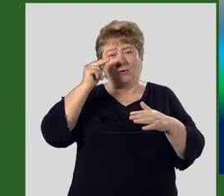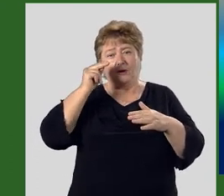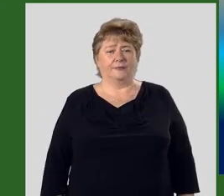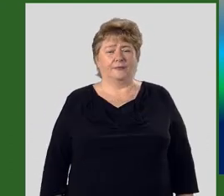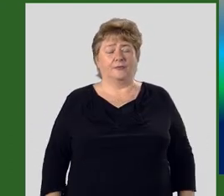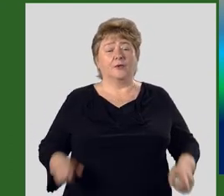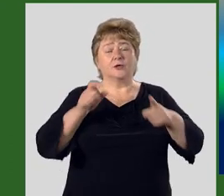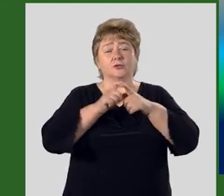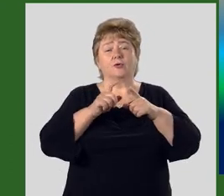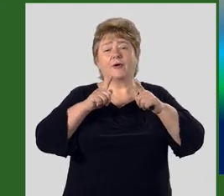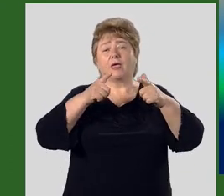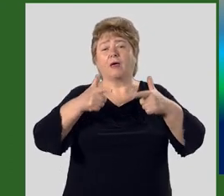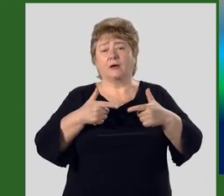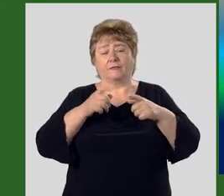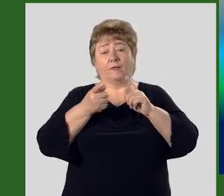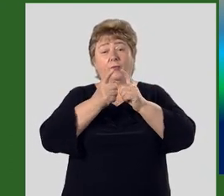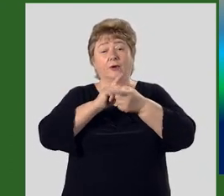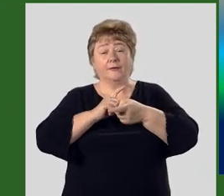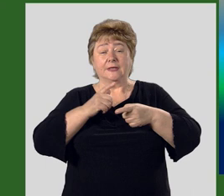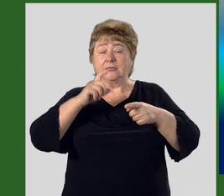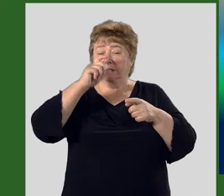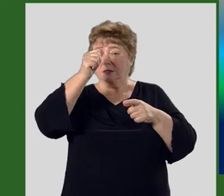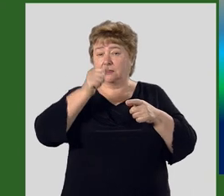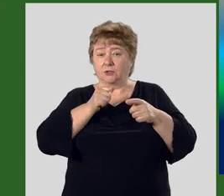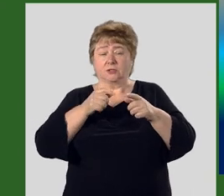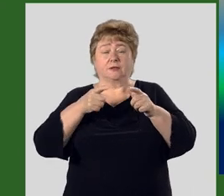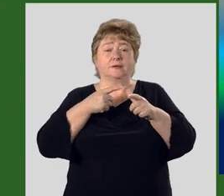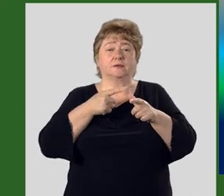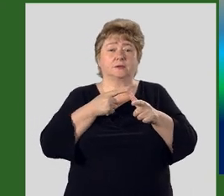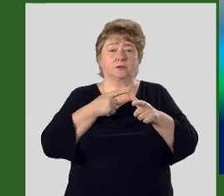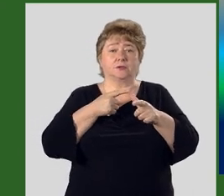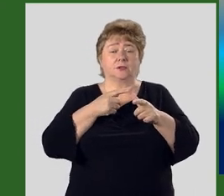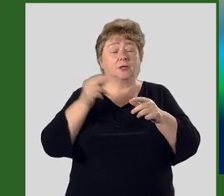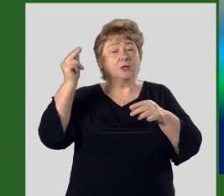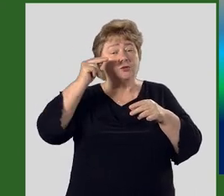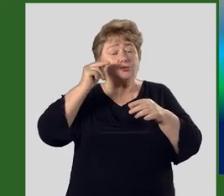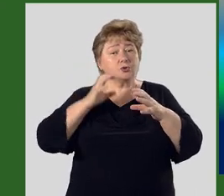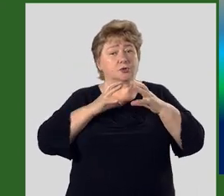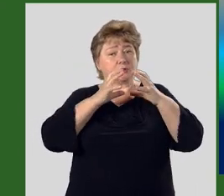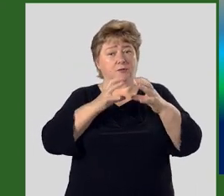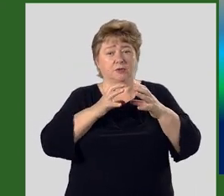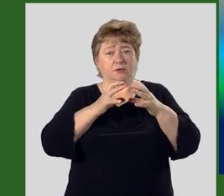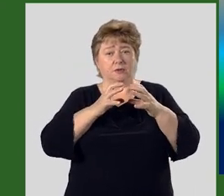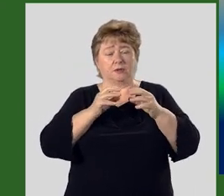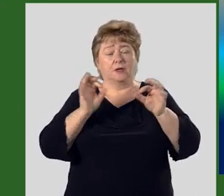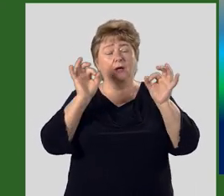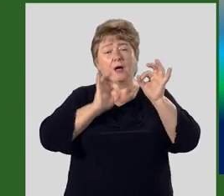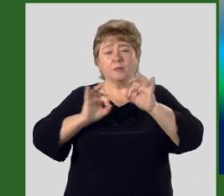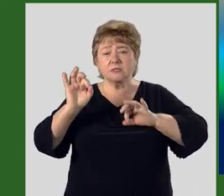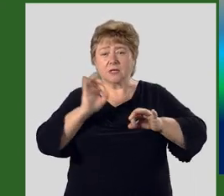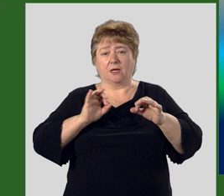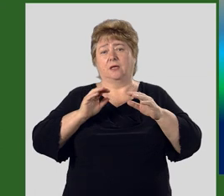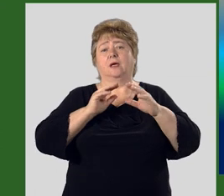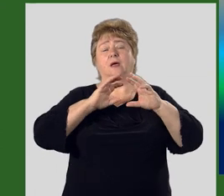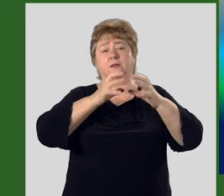уроках. Слово «география» в переводе с греческого означает «изучение Земли», «описание